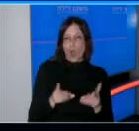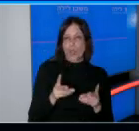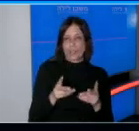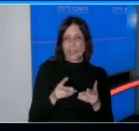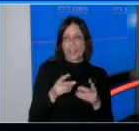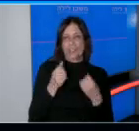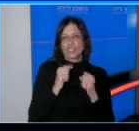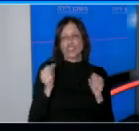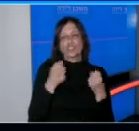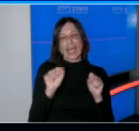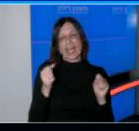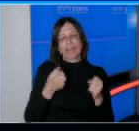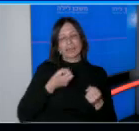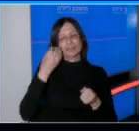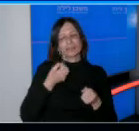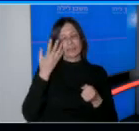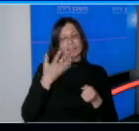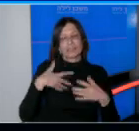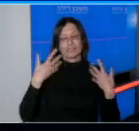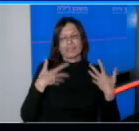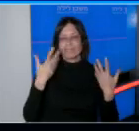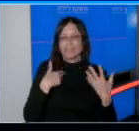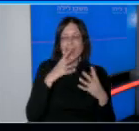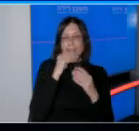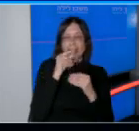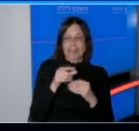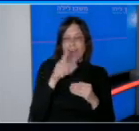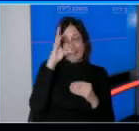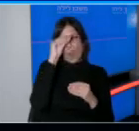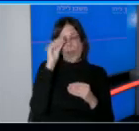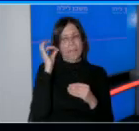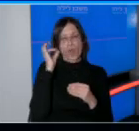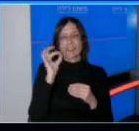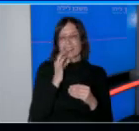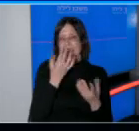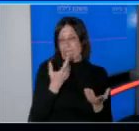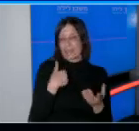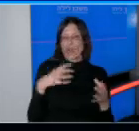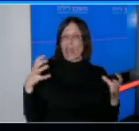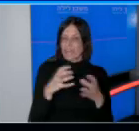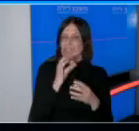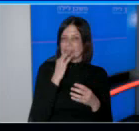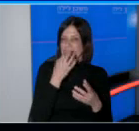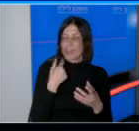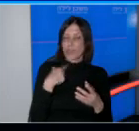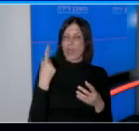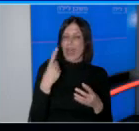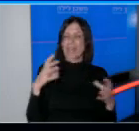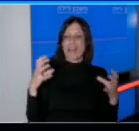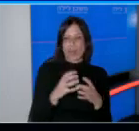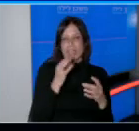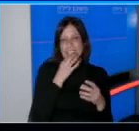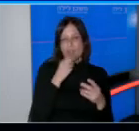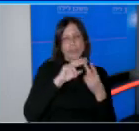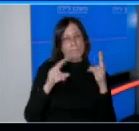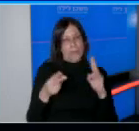לשחרר אנדורפינים וכו', אבל אני רוצה לדבר איתך על הבחורים והבחורות הצעירים שלנו. אנחנו חברה צעירה, אנחנו אחת החברות הצעירות